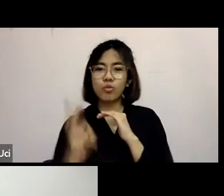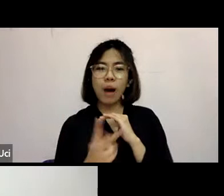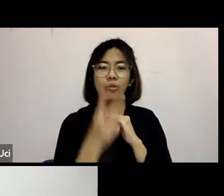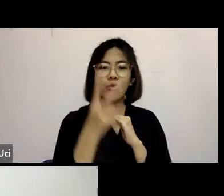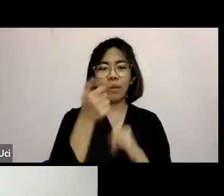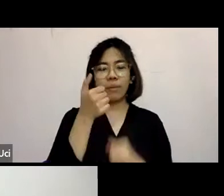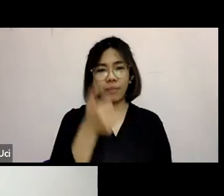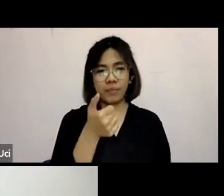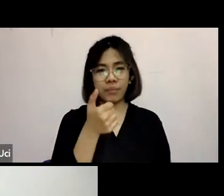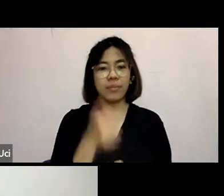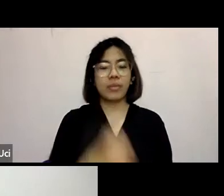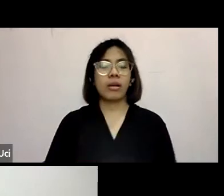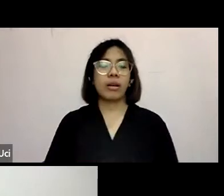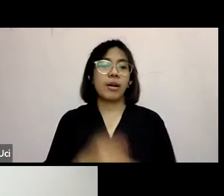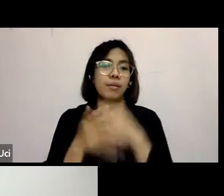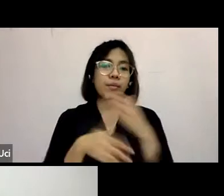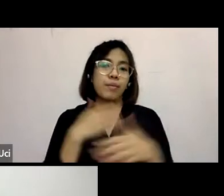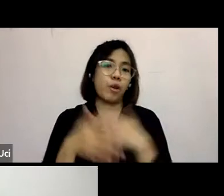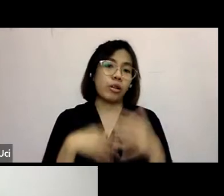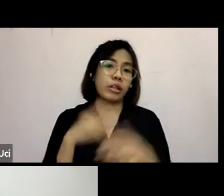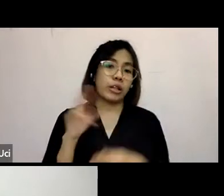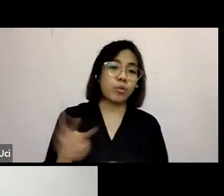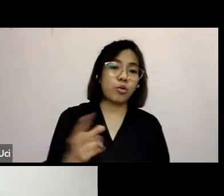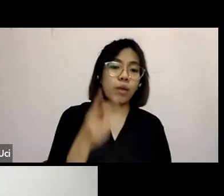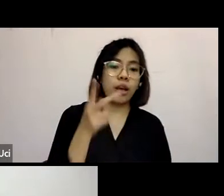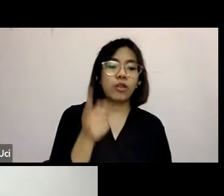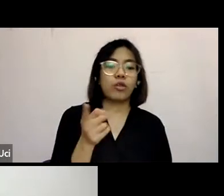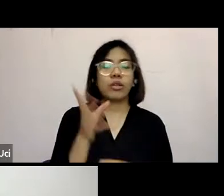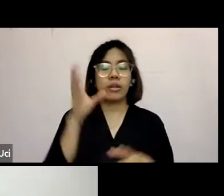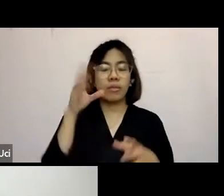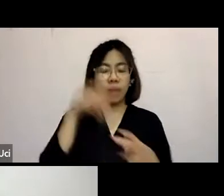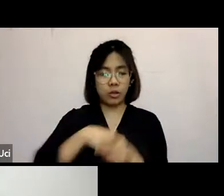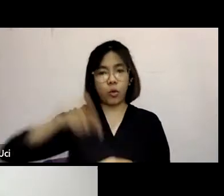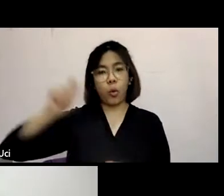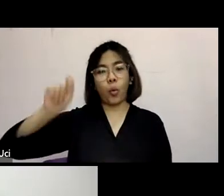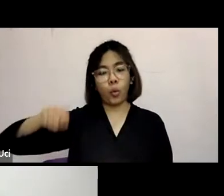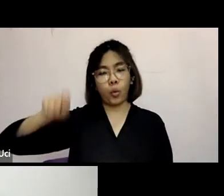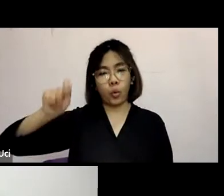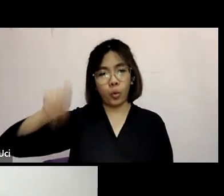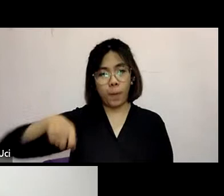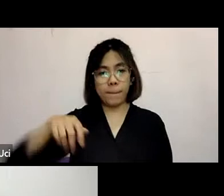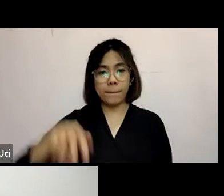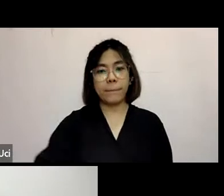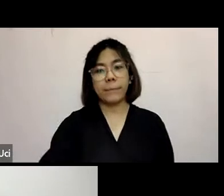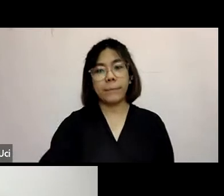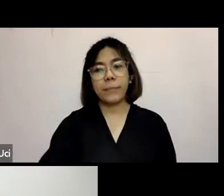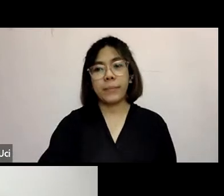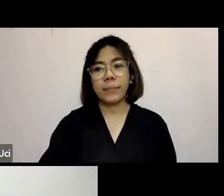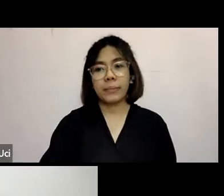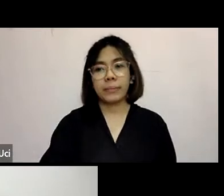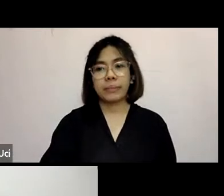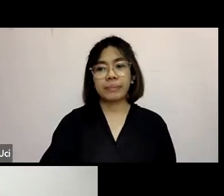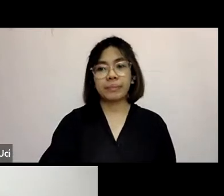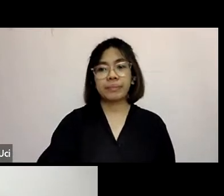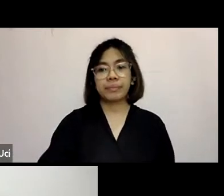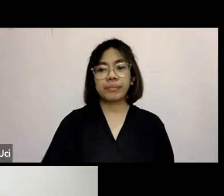nah perubahan itu yang diterima sebagai hukum itu sendiri gitu jadi eh apa